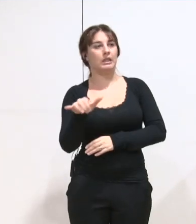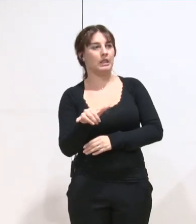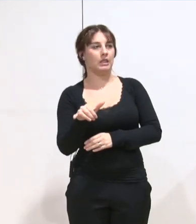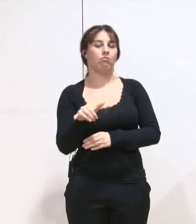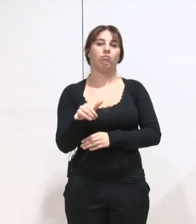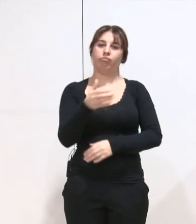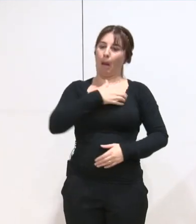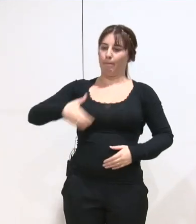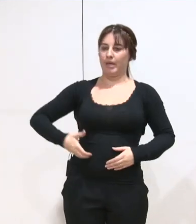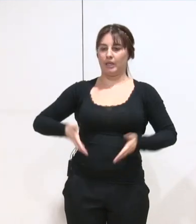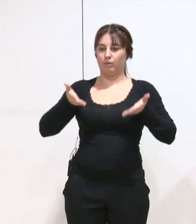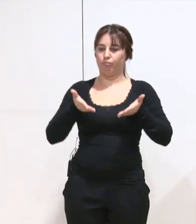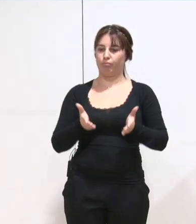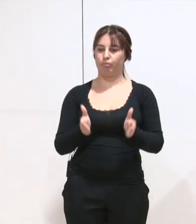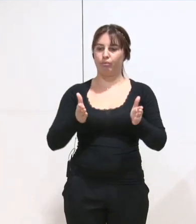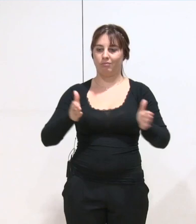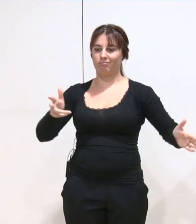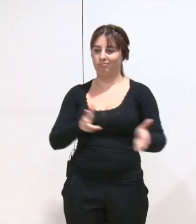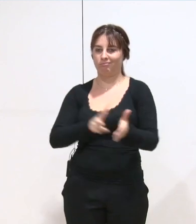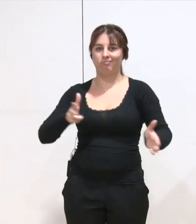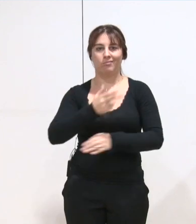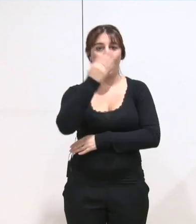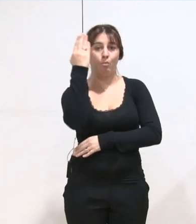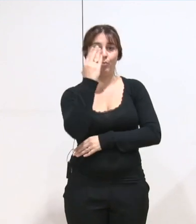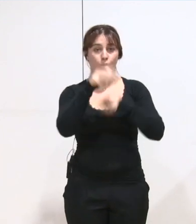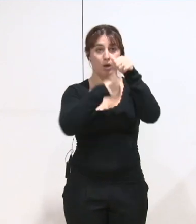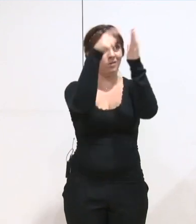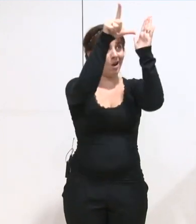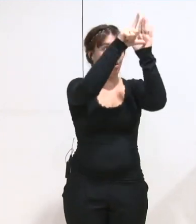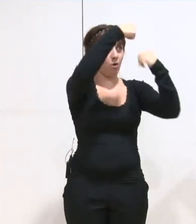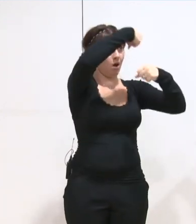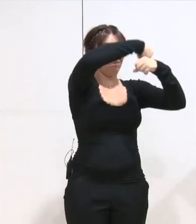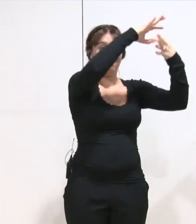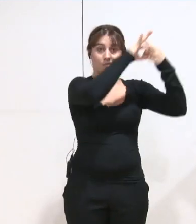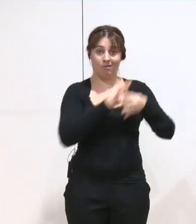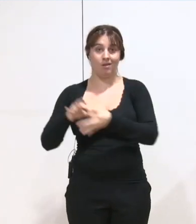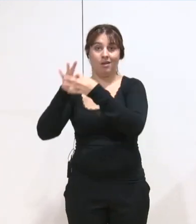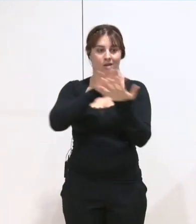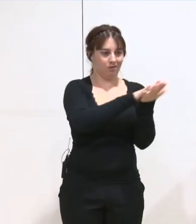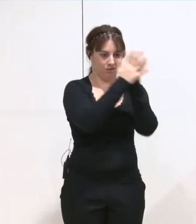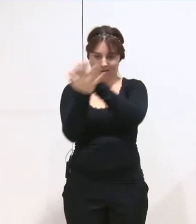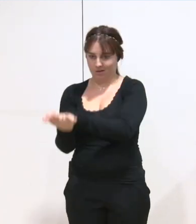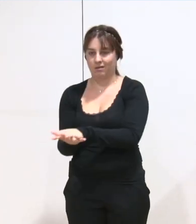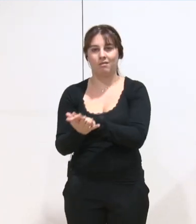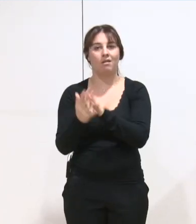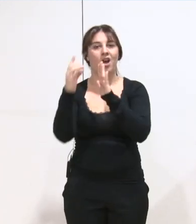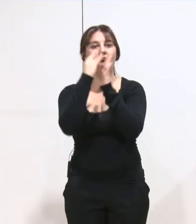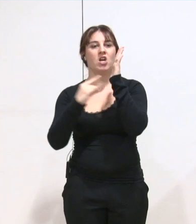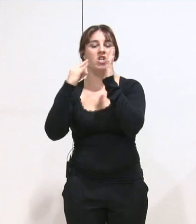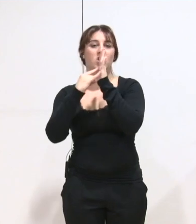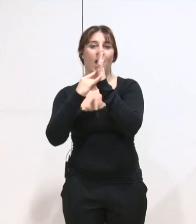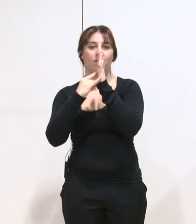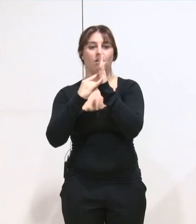publique, il était absolument nécessaire, comme le cadre légal, d'ailleurs, nous y invite, à travailler à cette charte dite